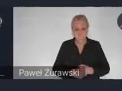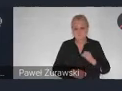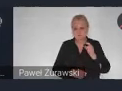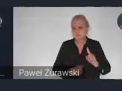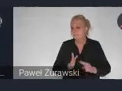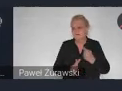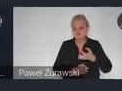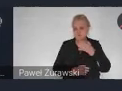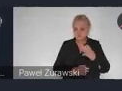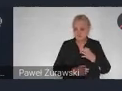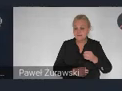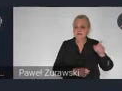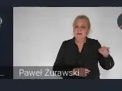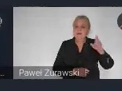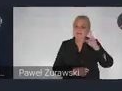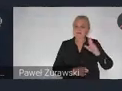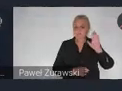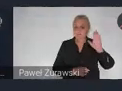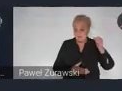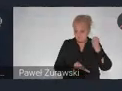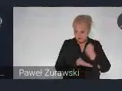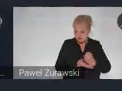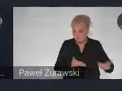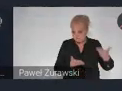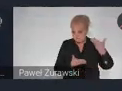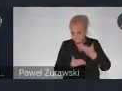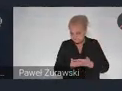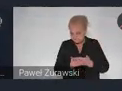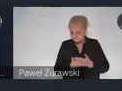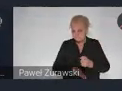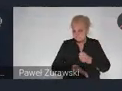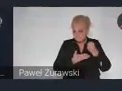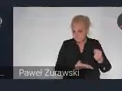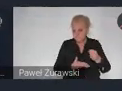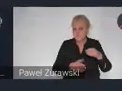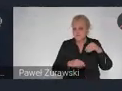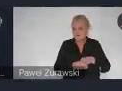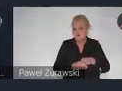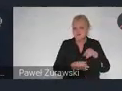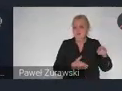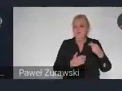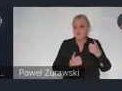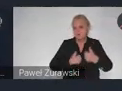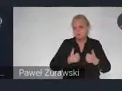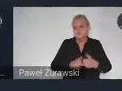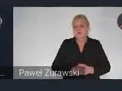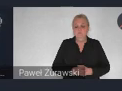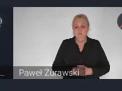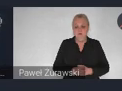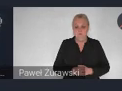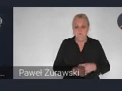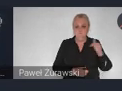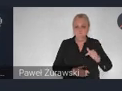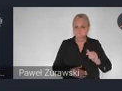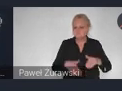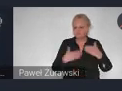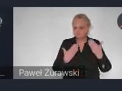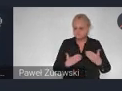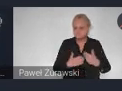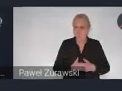pierwsze pytanie Czy podmiot jest uprawniony do ubiegania się o dotacje w ramach konkursu należy podać